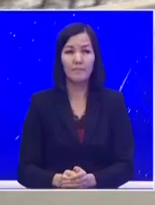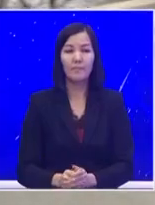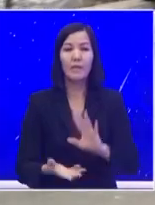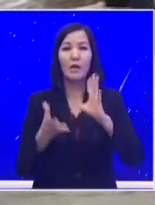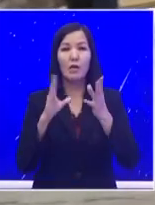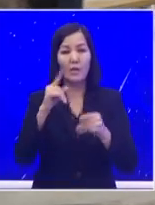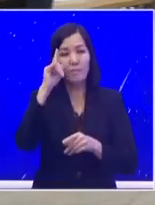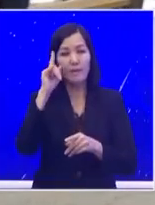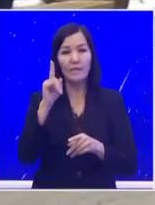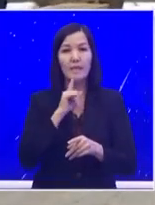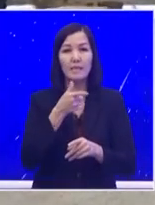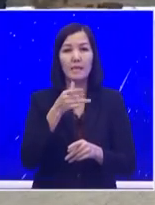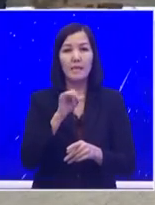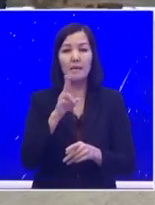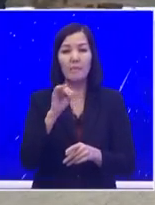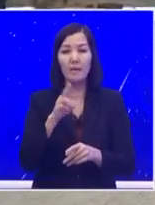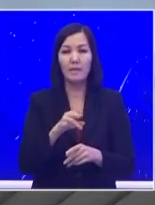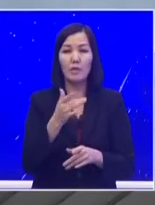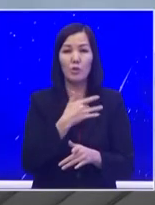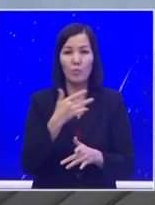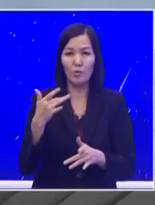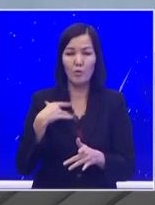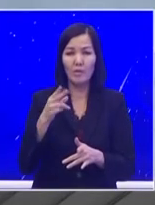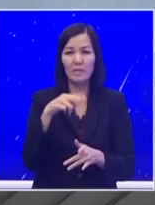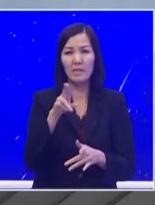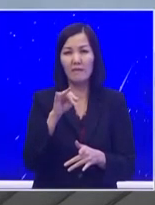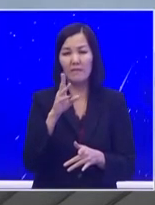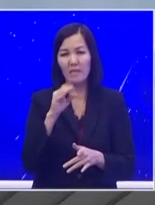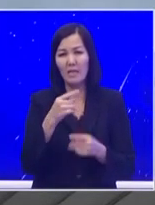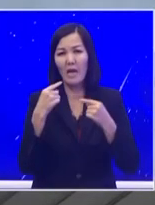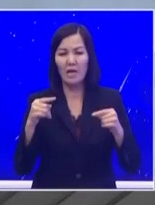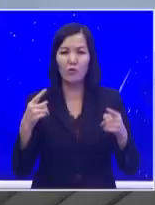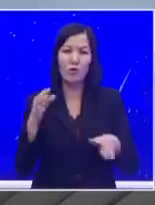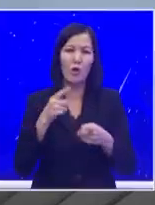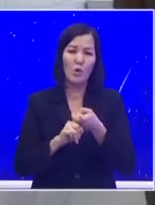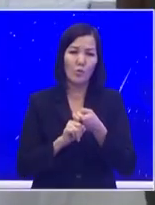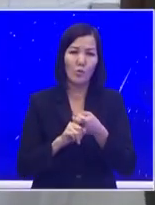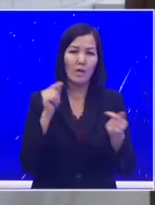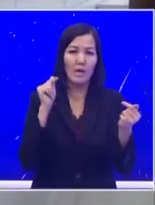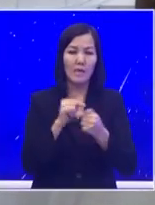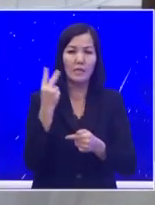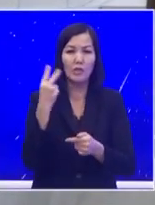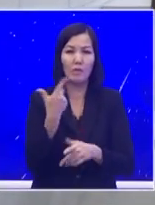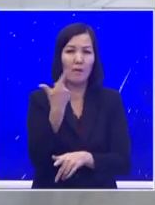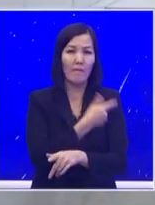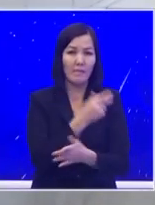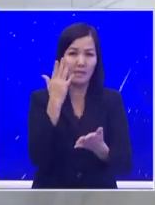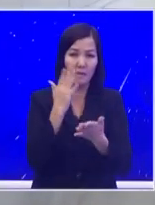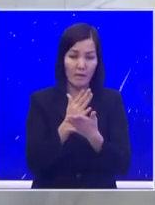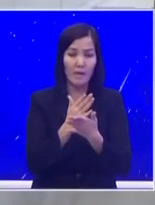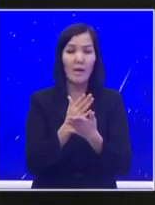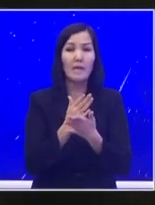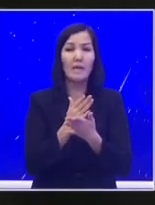Жалпы Қазақстанда гепатит, полиомиелит, туберкулез, дифтерия, сіреспе және басқа инфекцияларға қарсы 20-ға жуық вакцинация